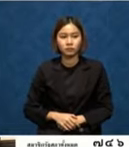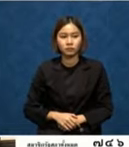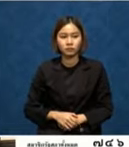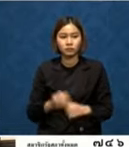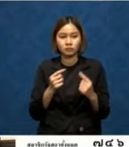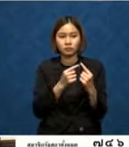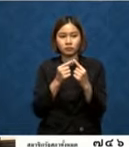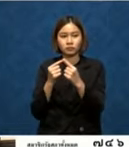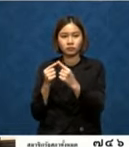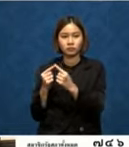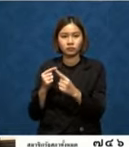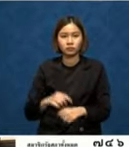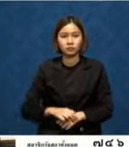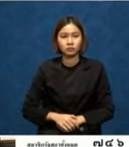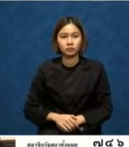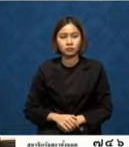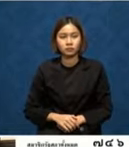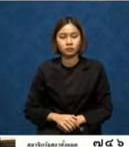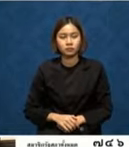ต่อไปจะเป็นสมาชิกวุฒิสภา